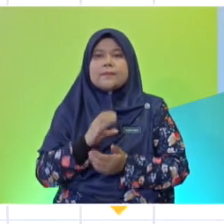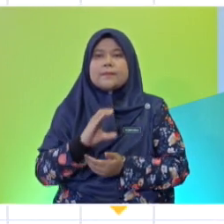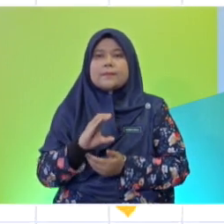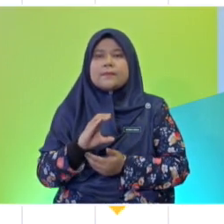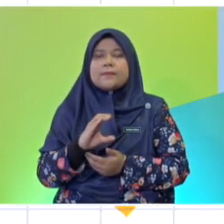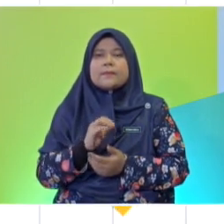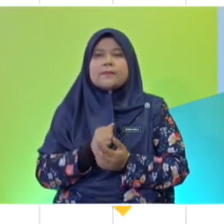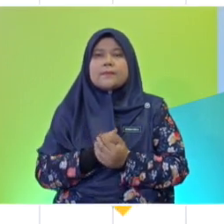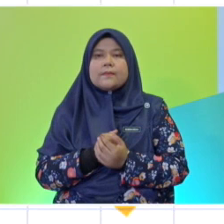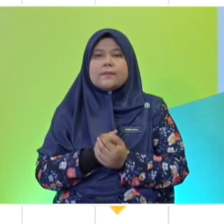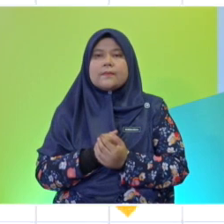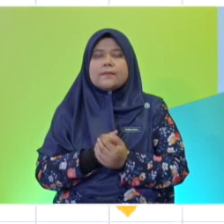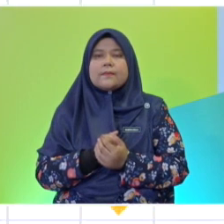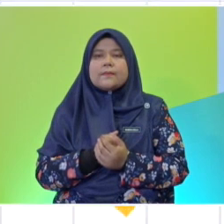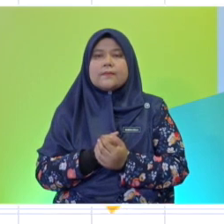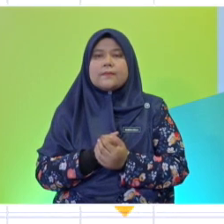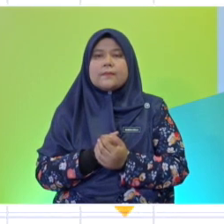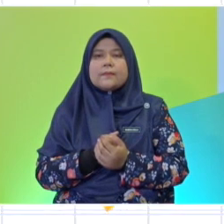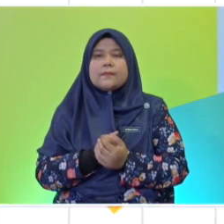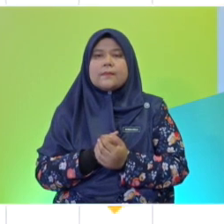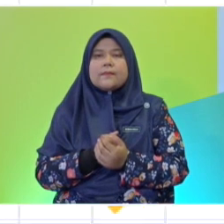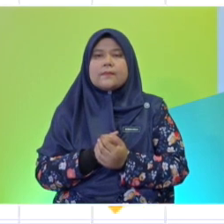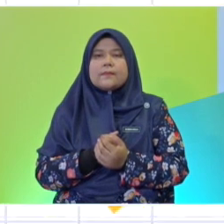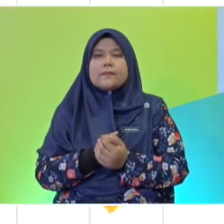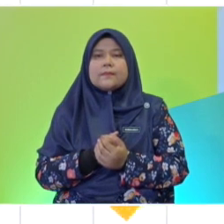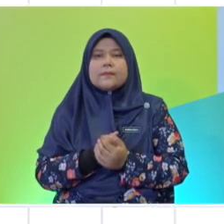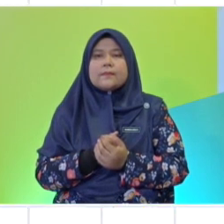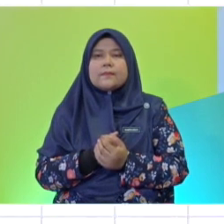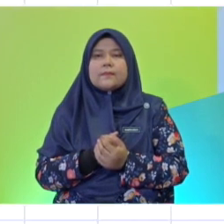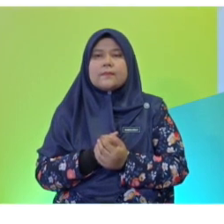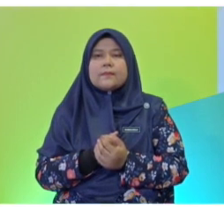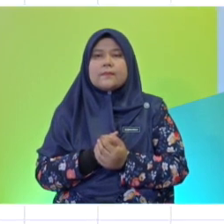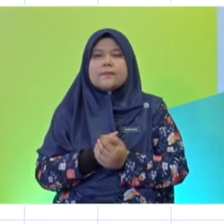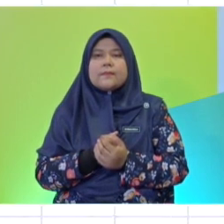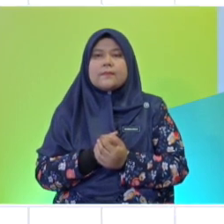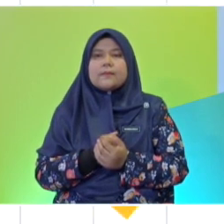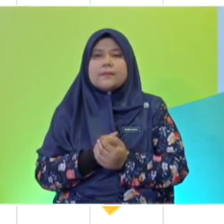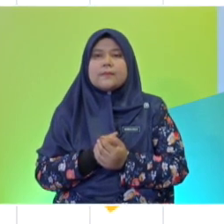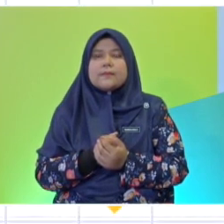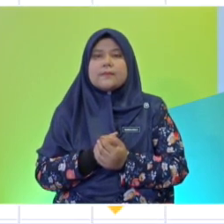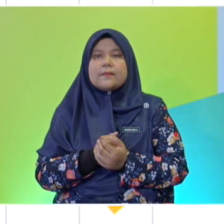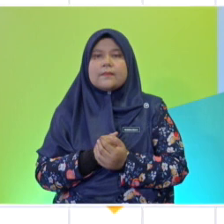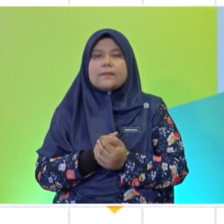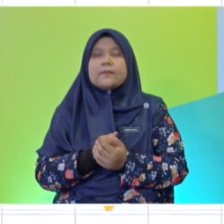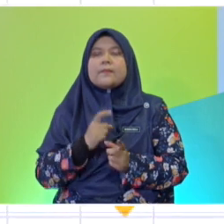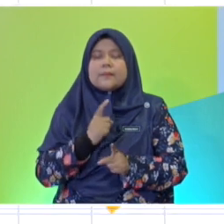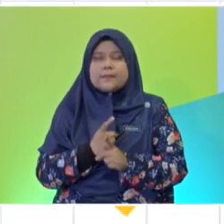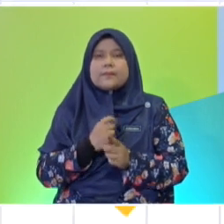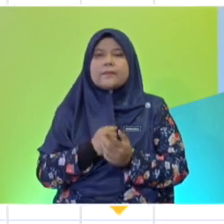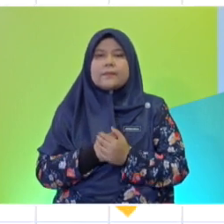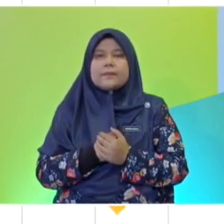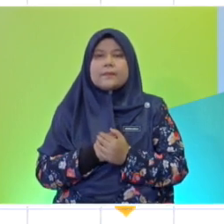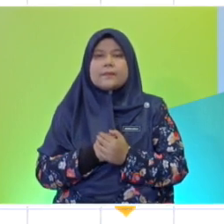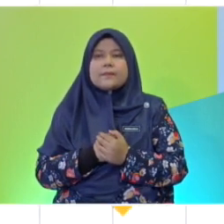1.260 1.260 eee boleh tunjuk jawaban dong bukti yang bisa dibuktikan Kristen Oke